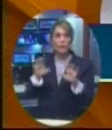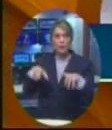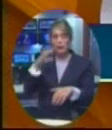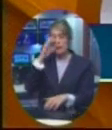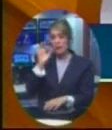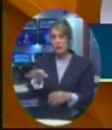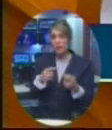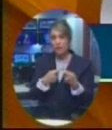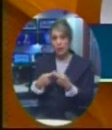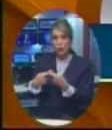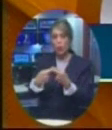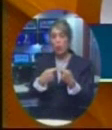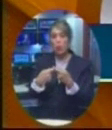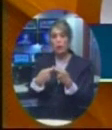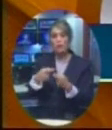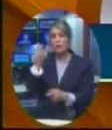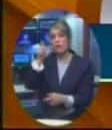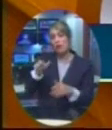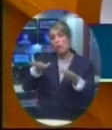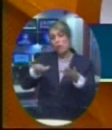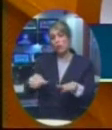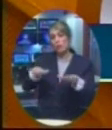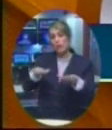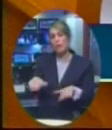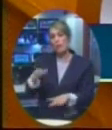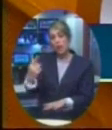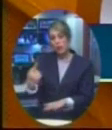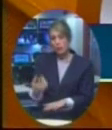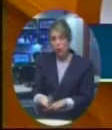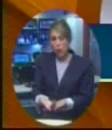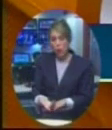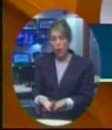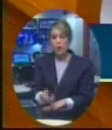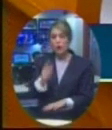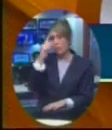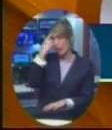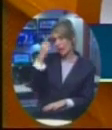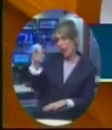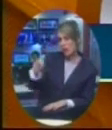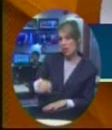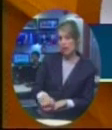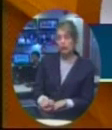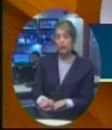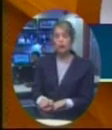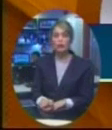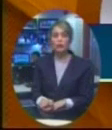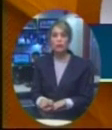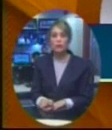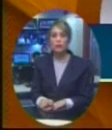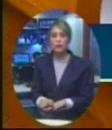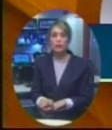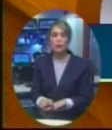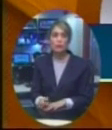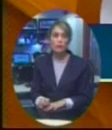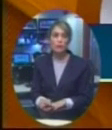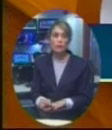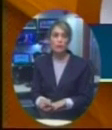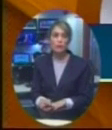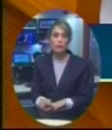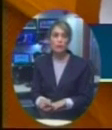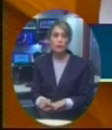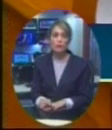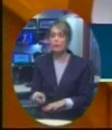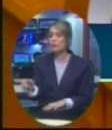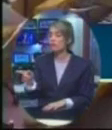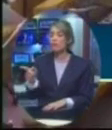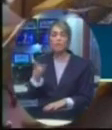לעשות במוסלמי מבנגלדש, היום הוא השתחרר מהכבוד שהיו לו, כי היום הוא סיים את תפקידו, ולא דאג להשתיק אותם,